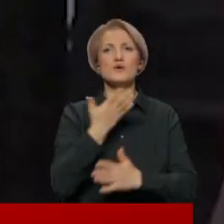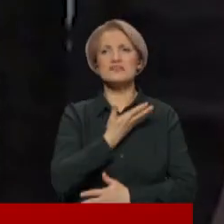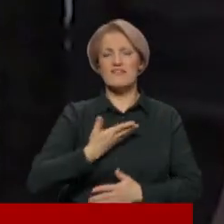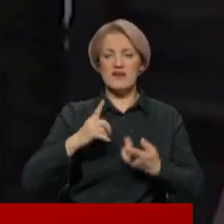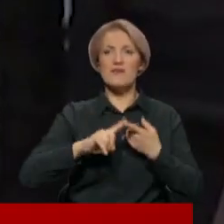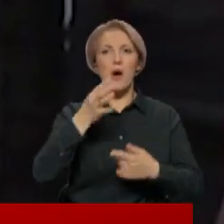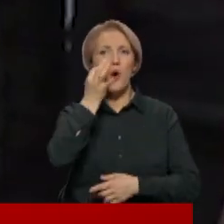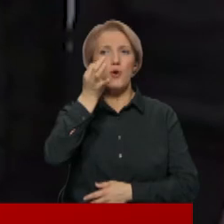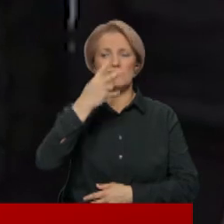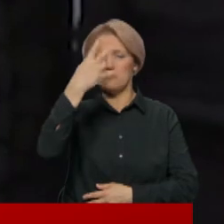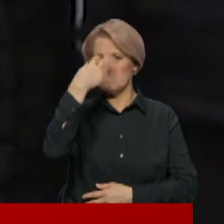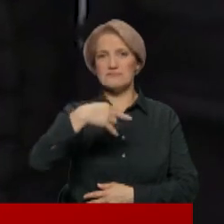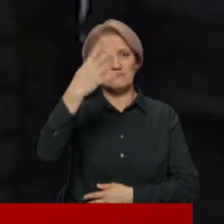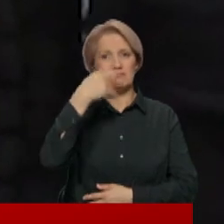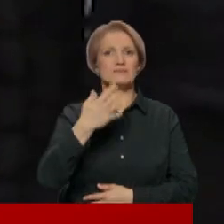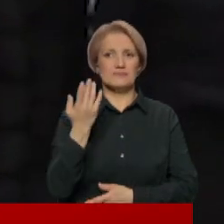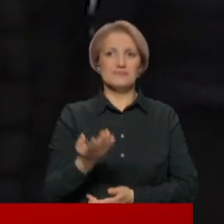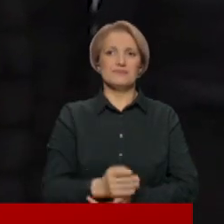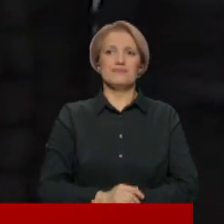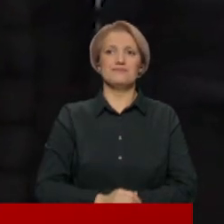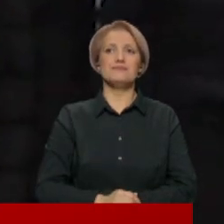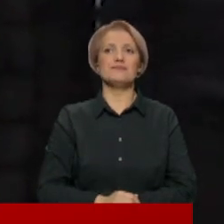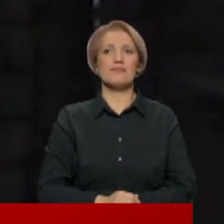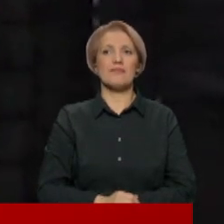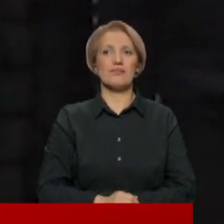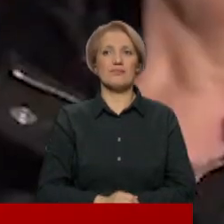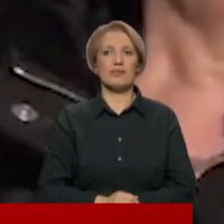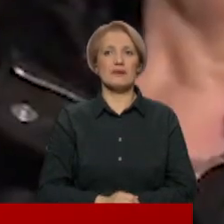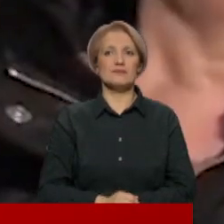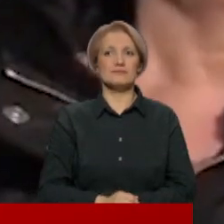ve özlem yaş olup aktı gözlerden.